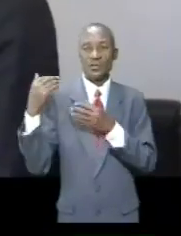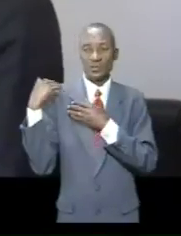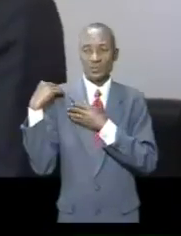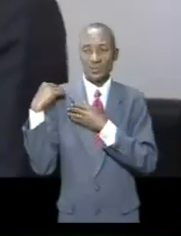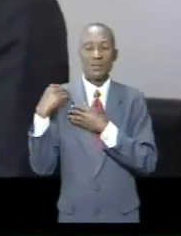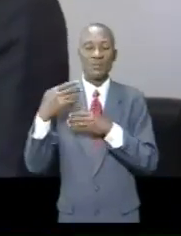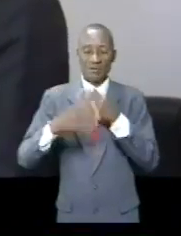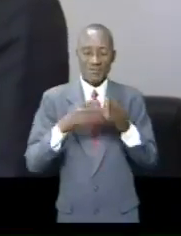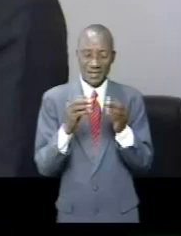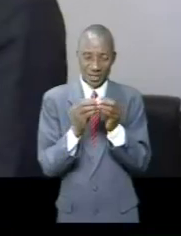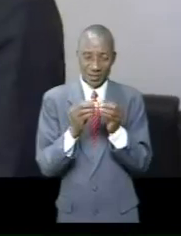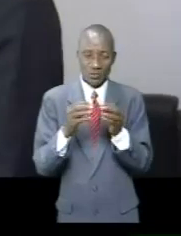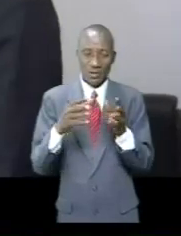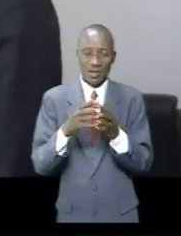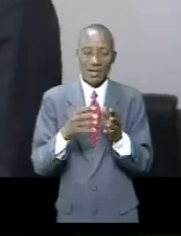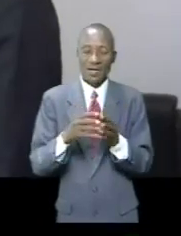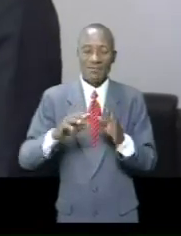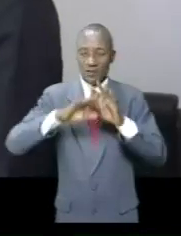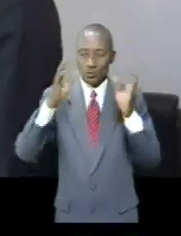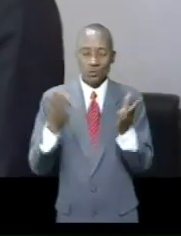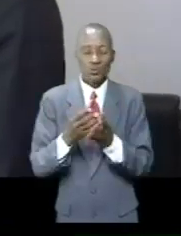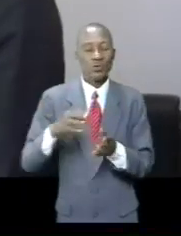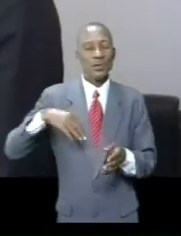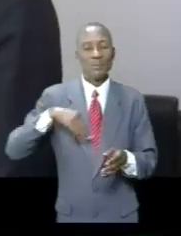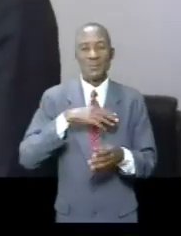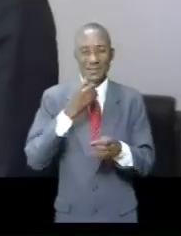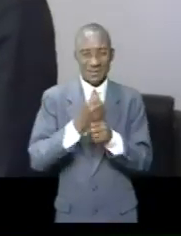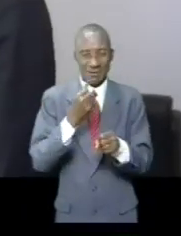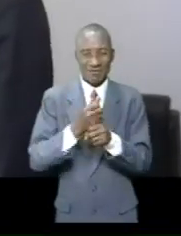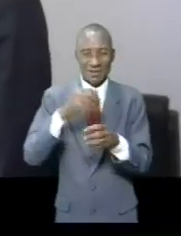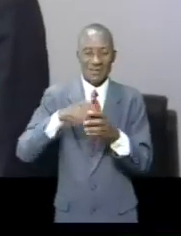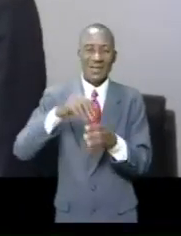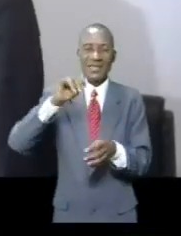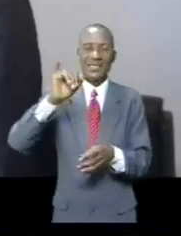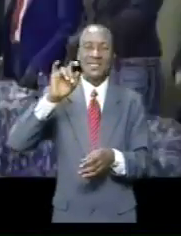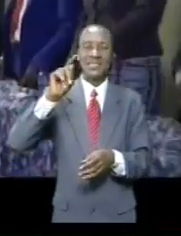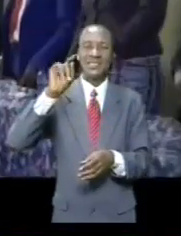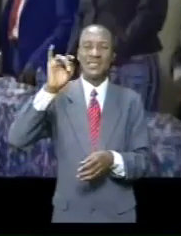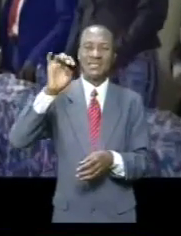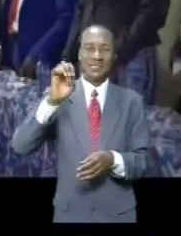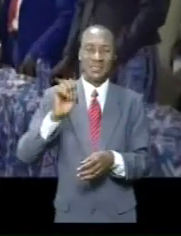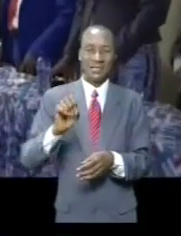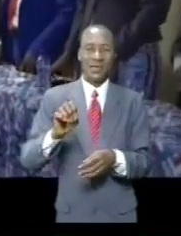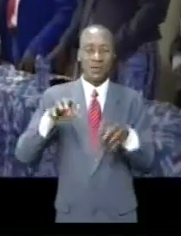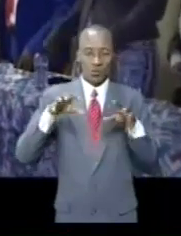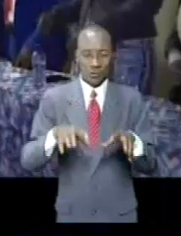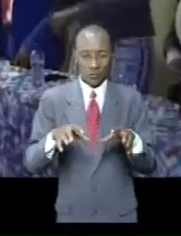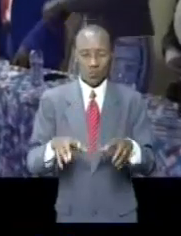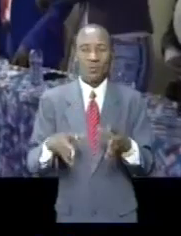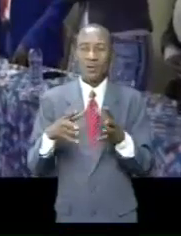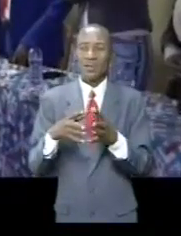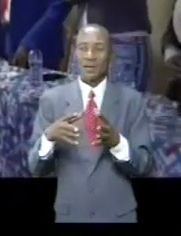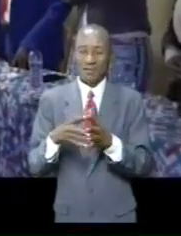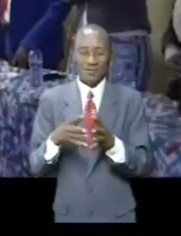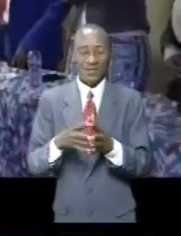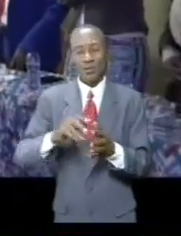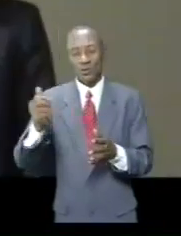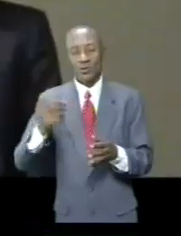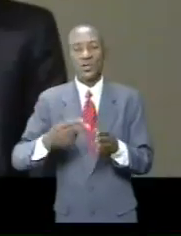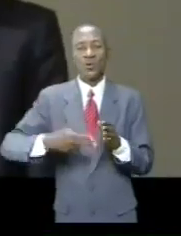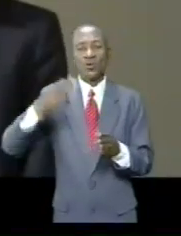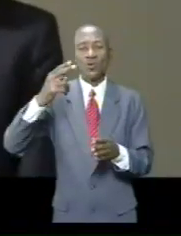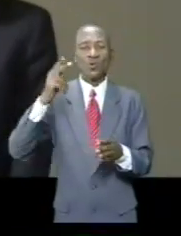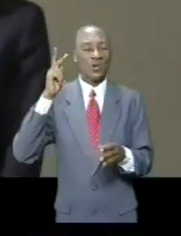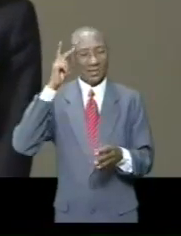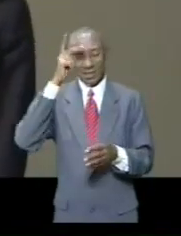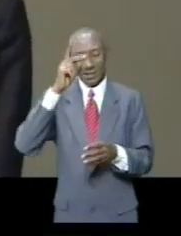au cours d'une réunion élargie au personnel de l'antenne litière RDC du Haut-Katanga par vidéoconférence. Il a demandé aux uns et aux autres